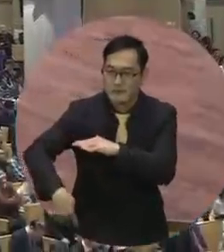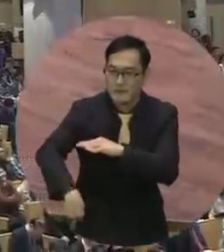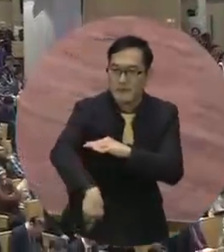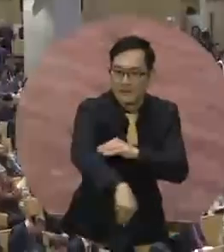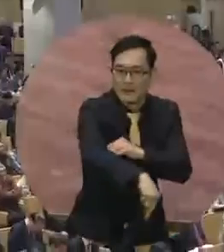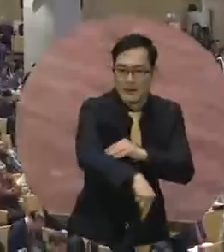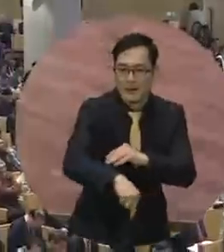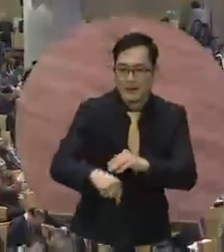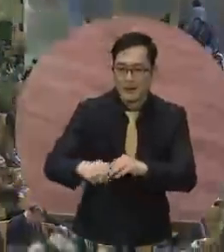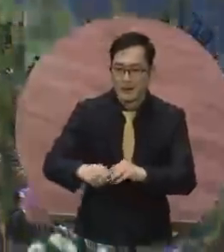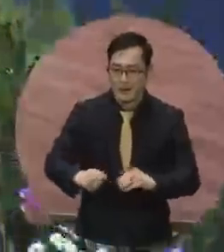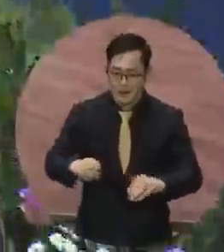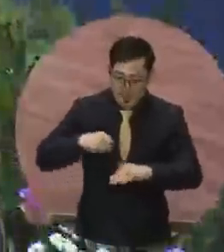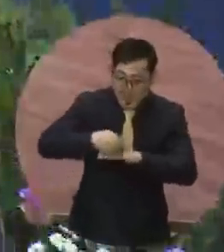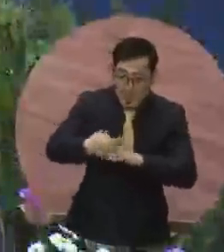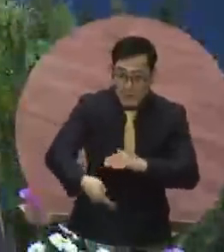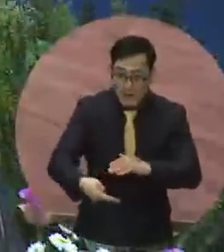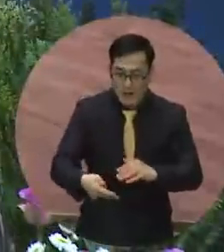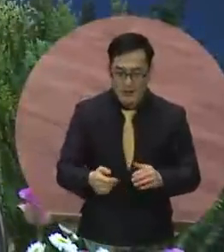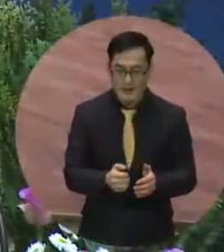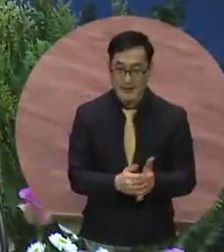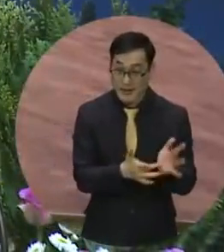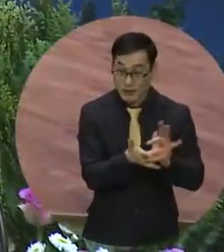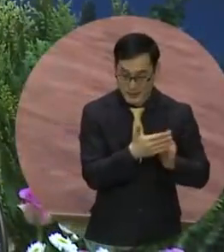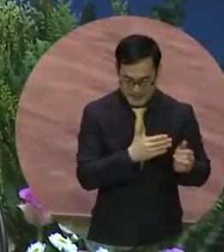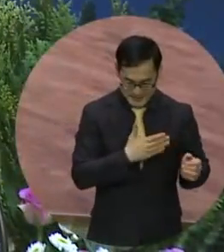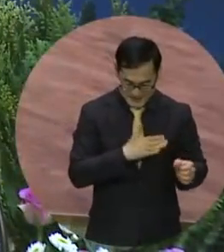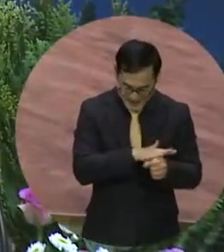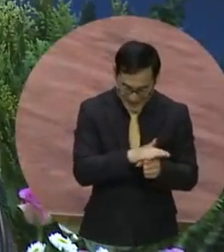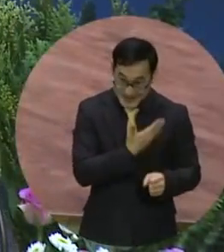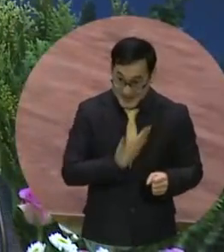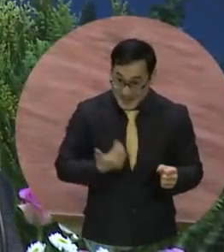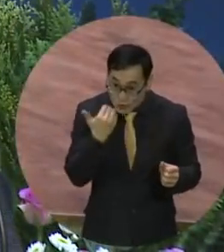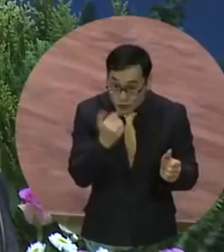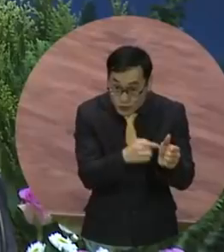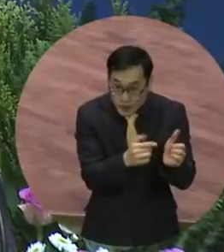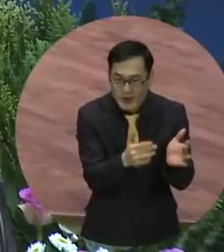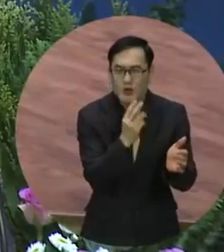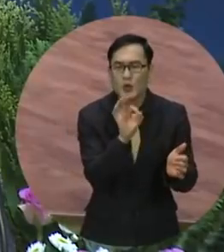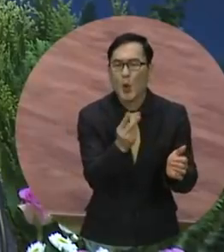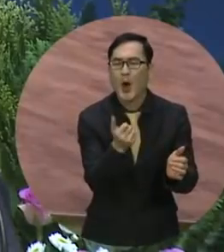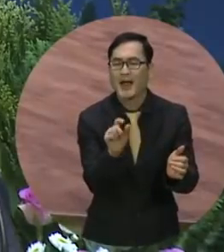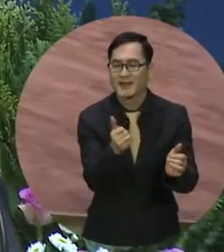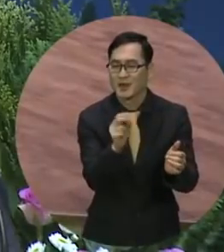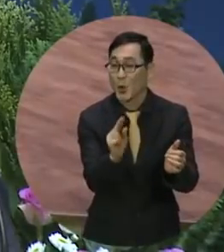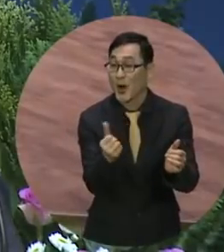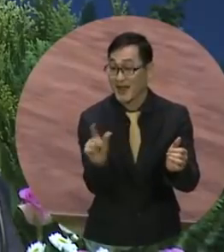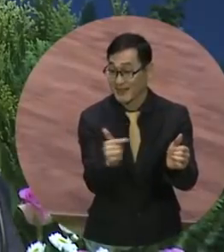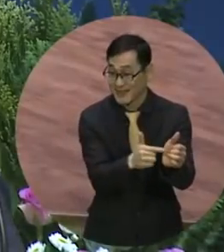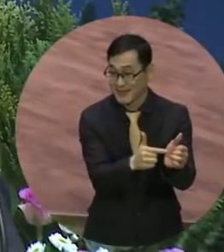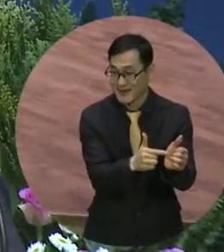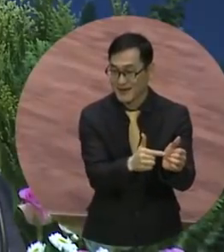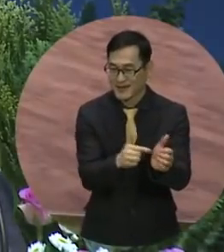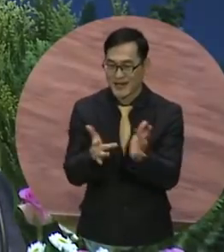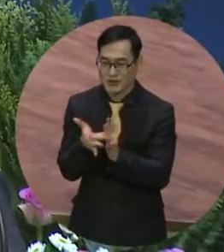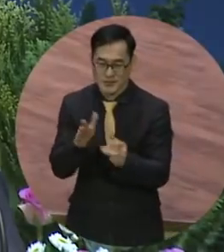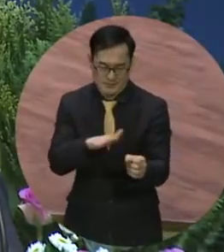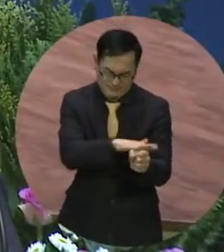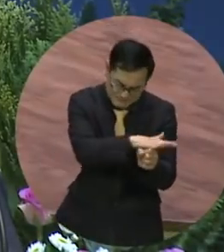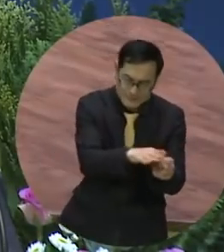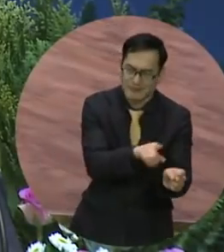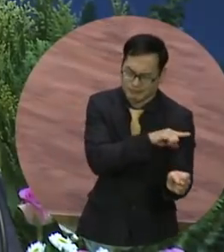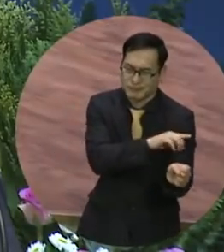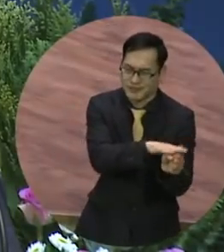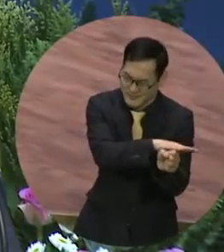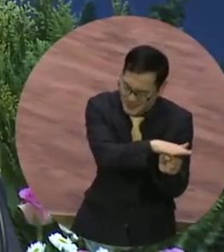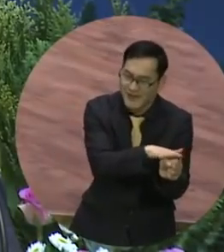자, 예수님께서 사랑하시는 제자가 누굽니까? 요한이죠. 요한은 늘 자기 표현을 그렇게 합니다. 제일 사랑을 예수님 많이 했거든요.